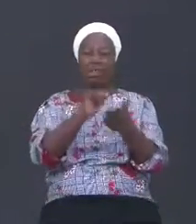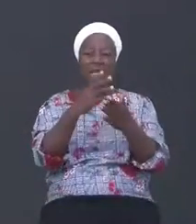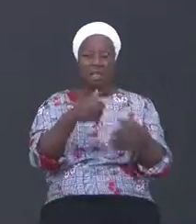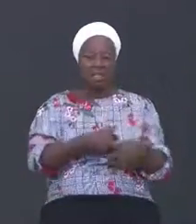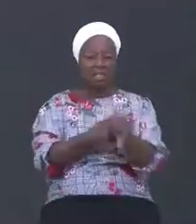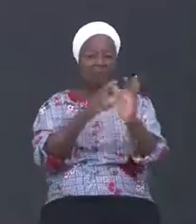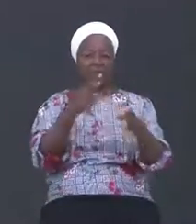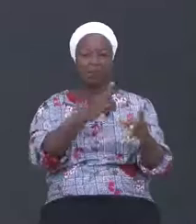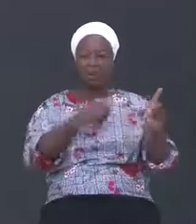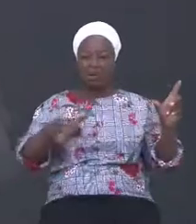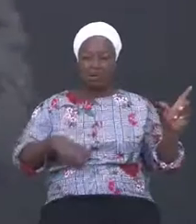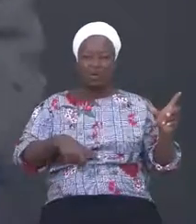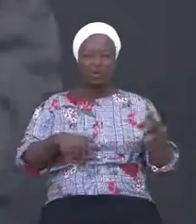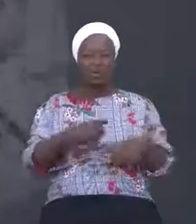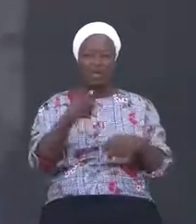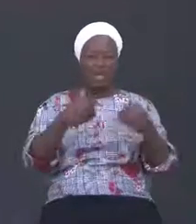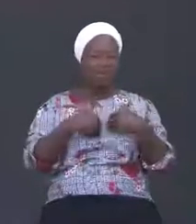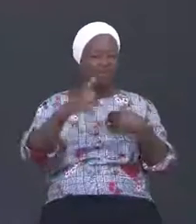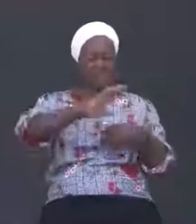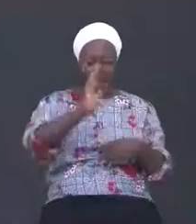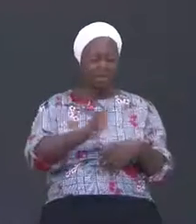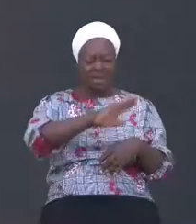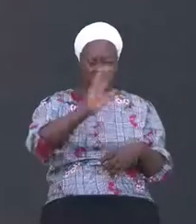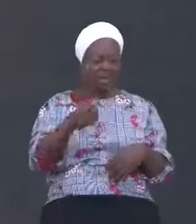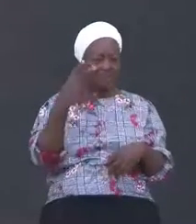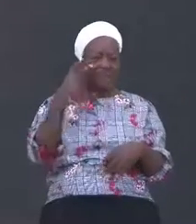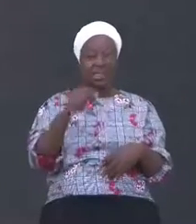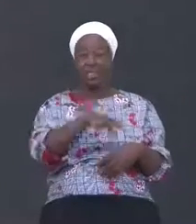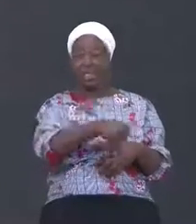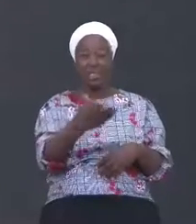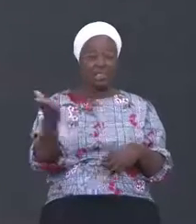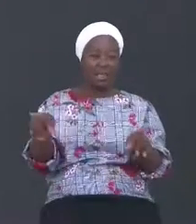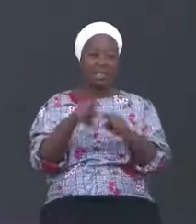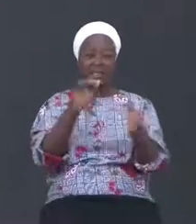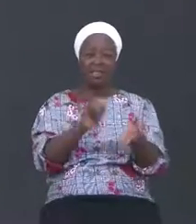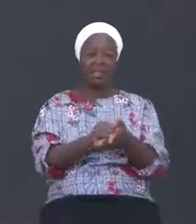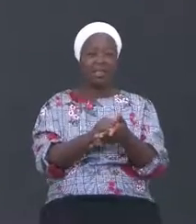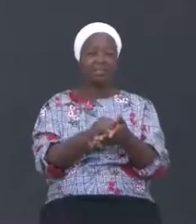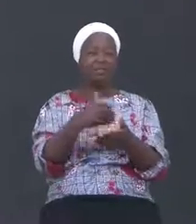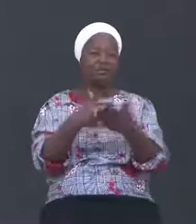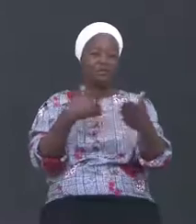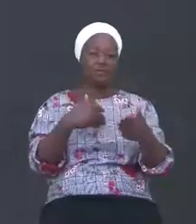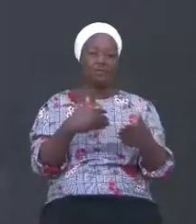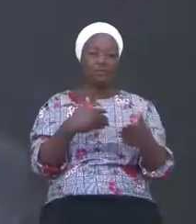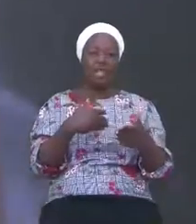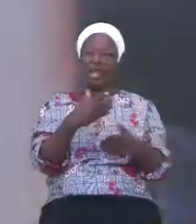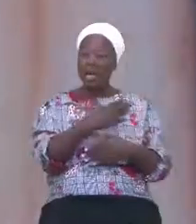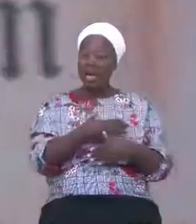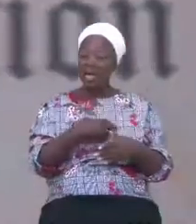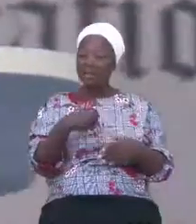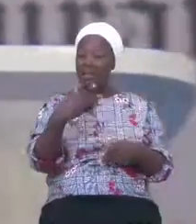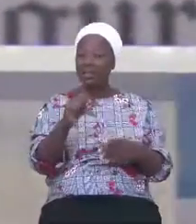du Seigneur n'avaient jamais vu quelque chose de pareil avant.